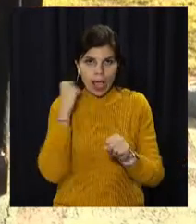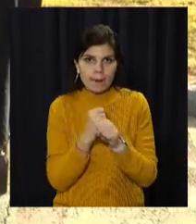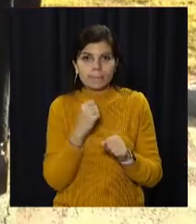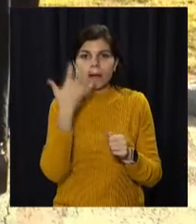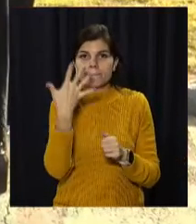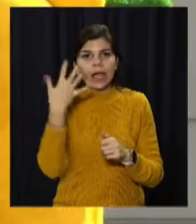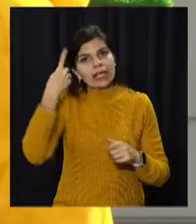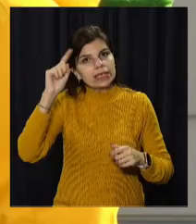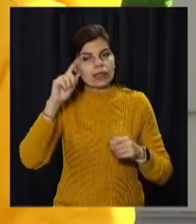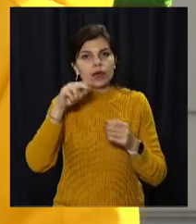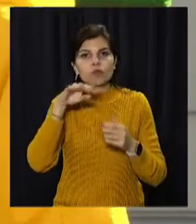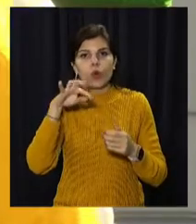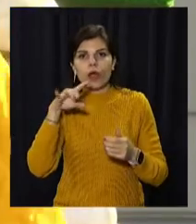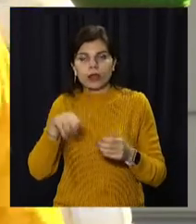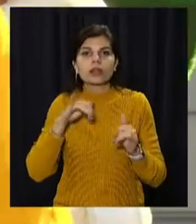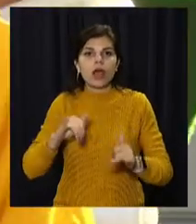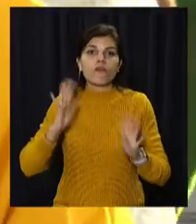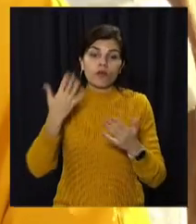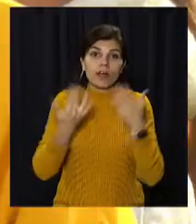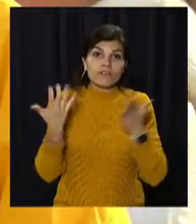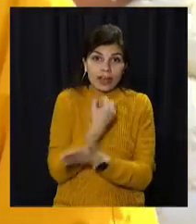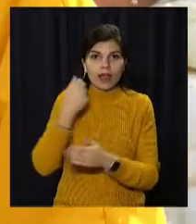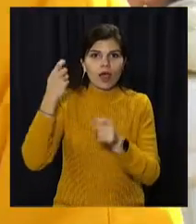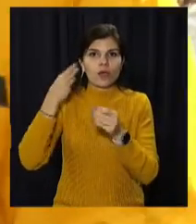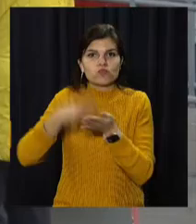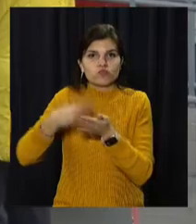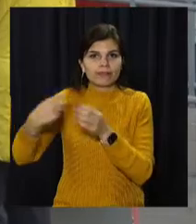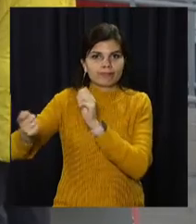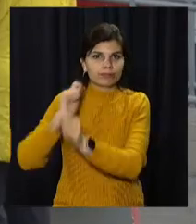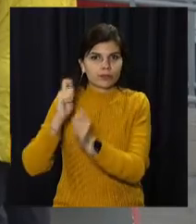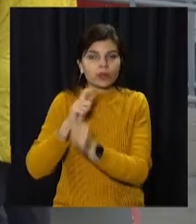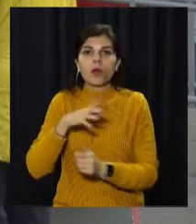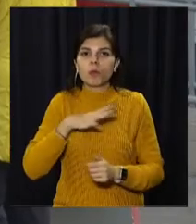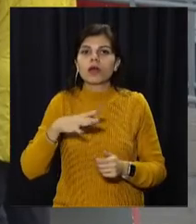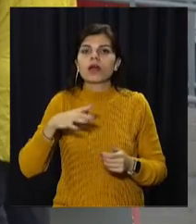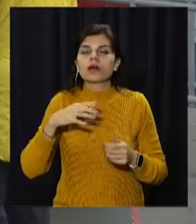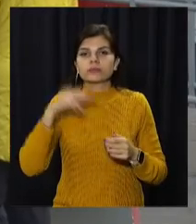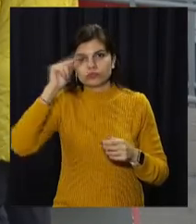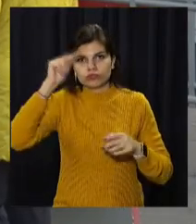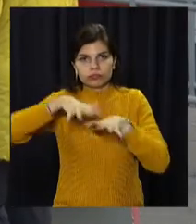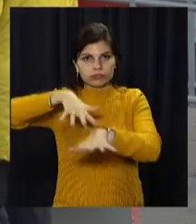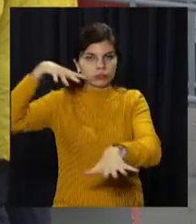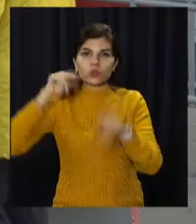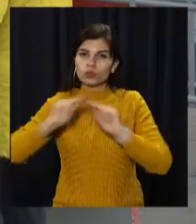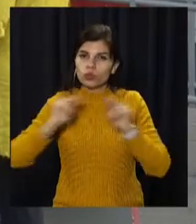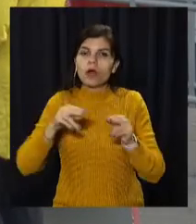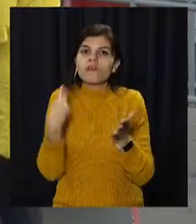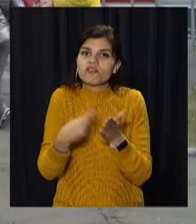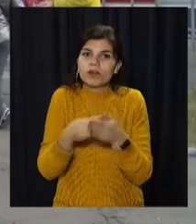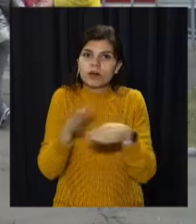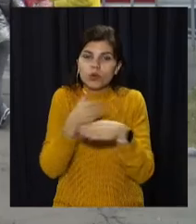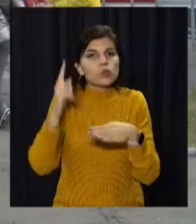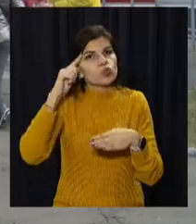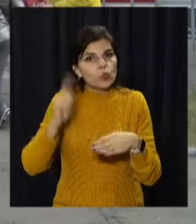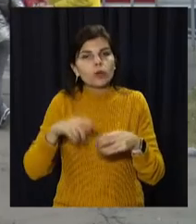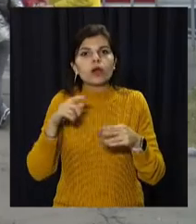Для цього спочатку пройшли тренінги від Ради Європи, щоб навчитися розпоряджатися коштами, вміти знаходити потрібні товари. Найбільше